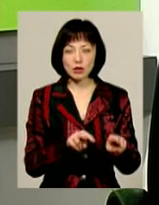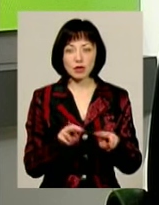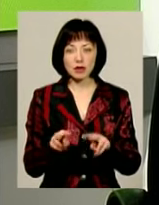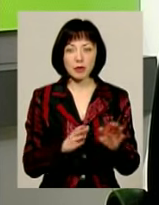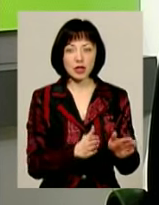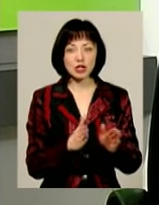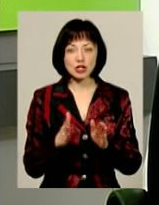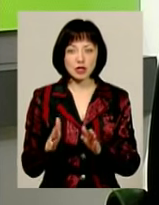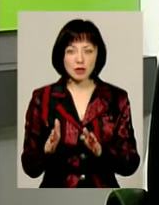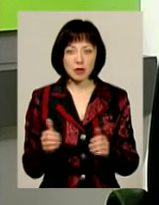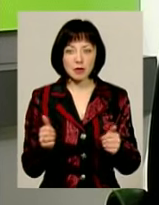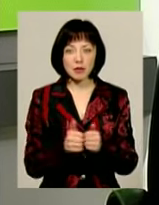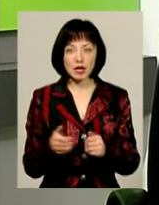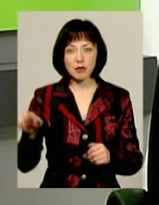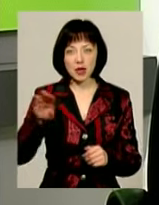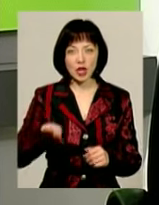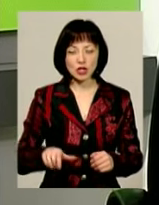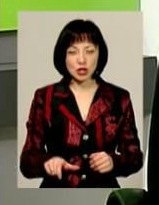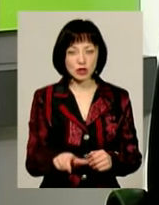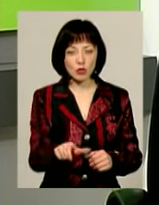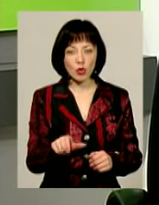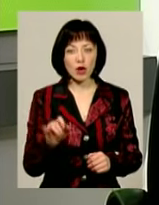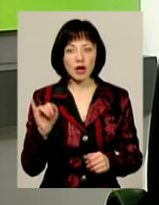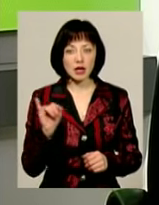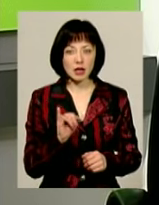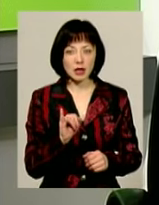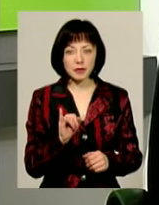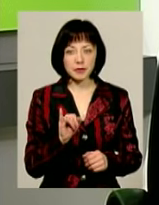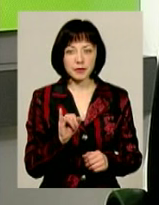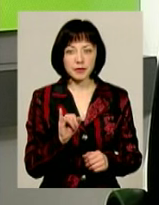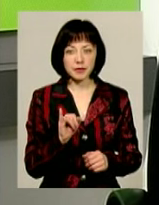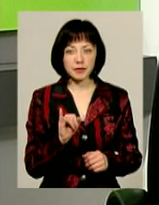режиму в прибережних смугах,